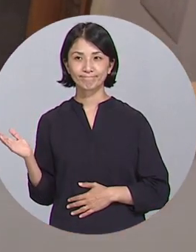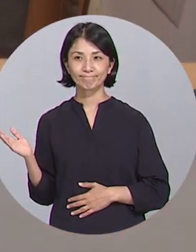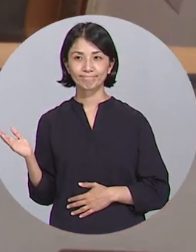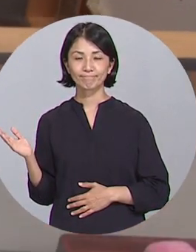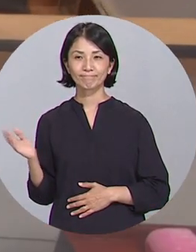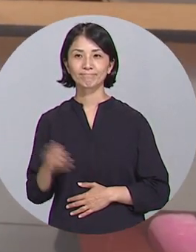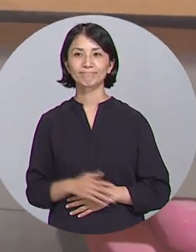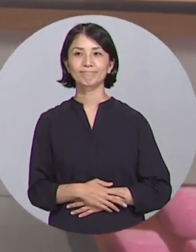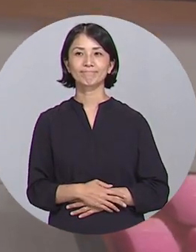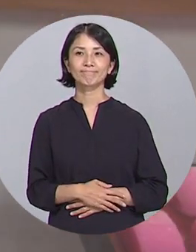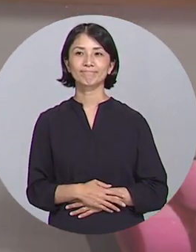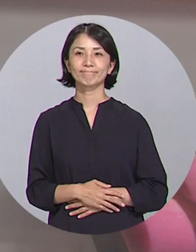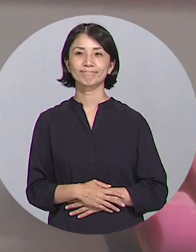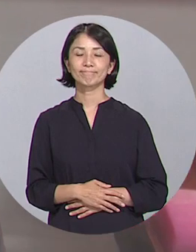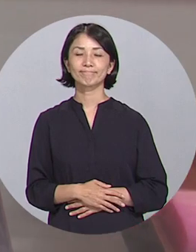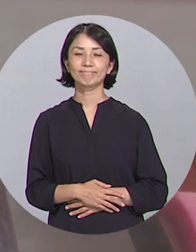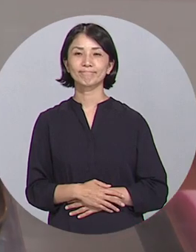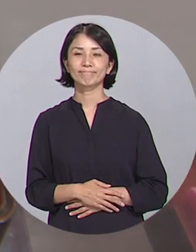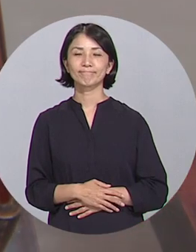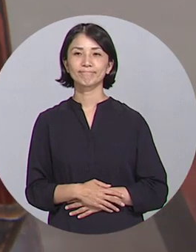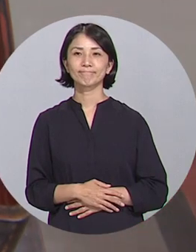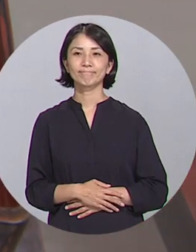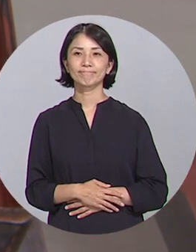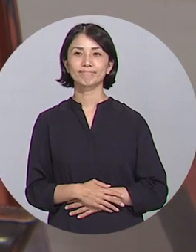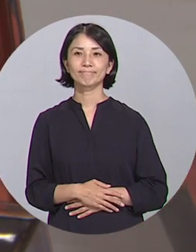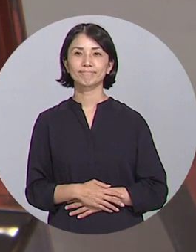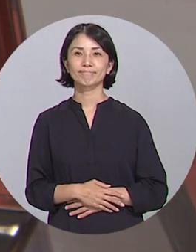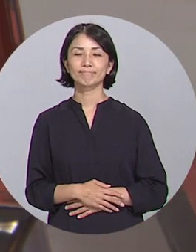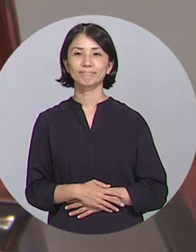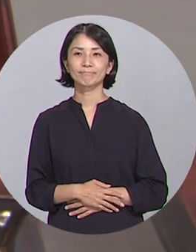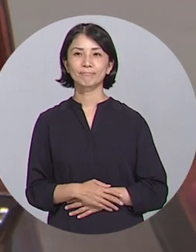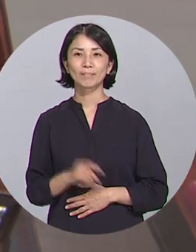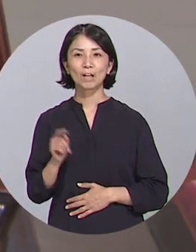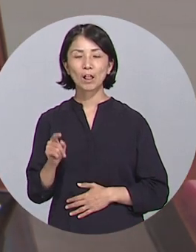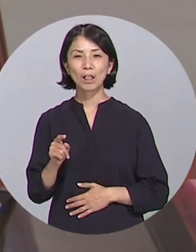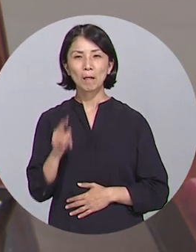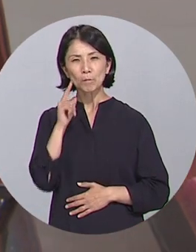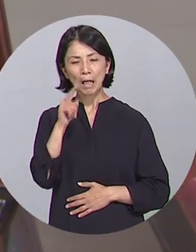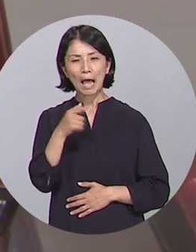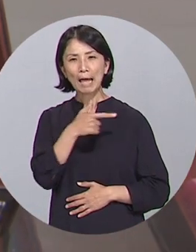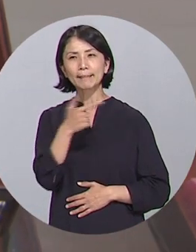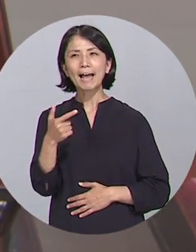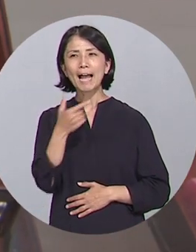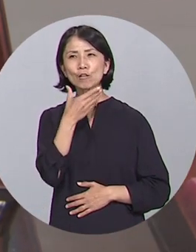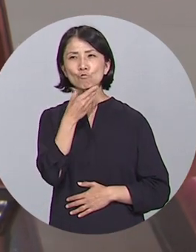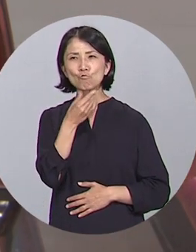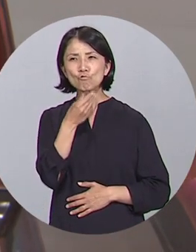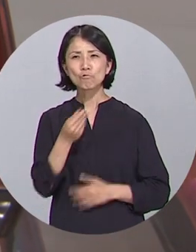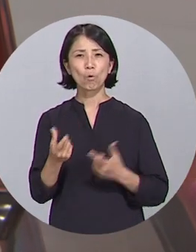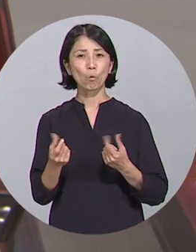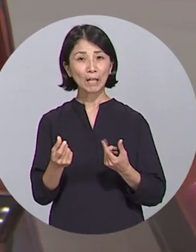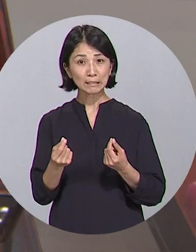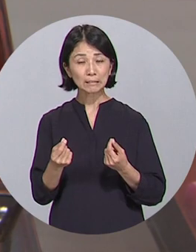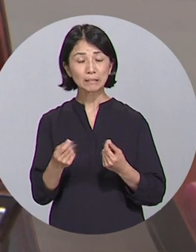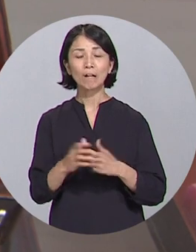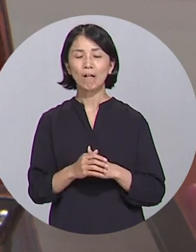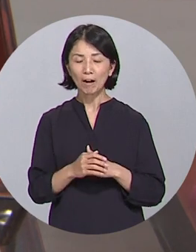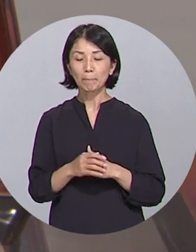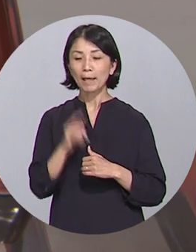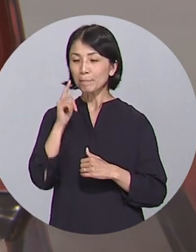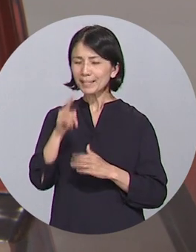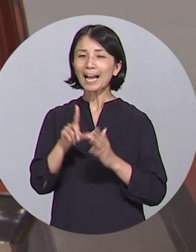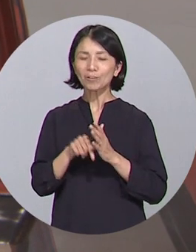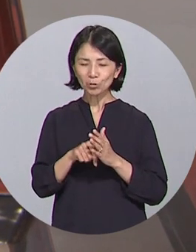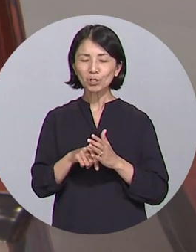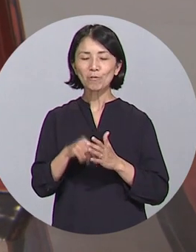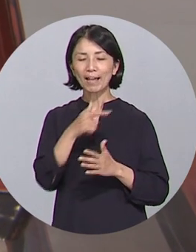ご当地和菓子塩あんびんです。 いや、これ大福でしょ ですよね、ゆうたさん、これ僕もね、最初見た